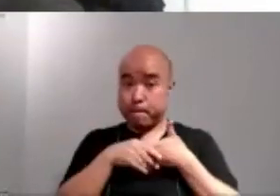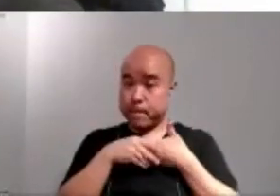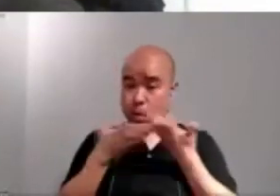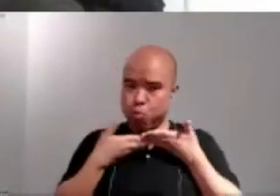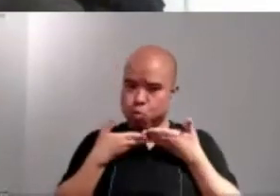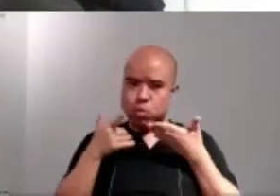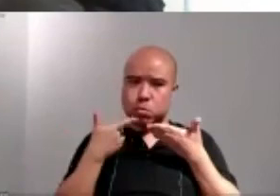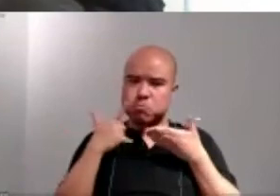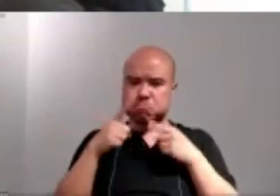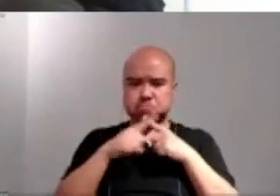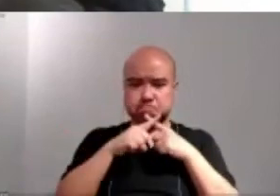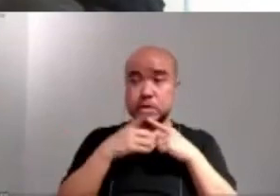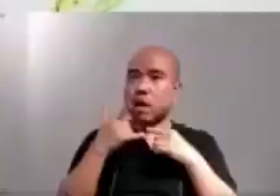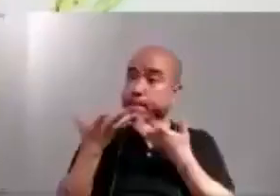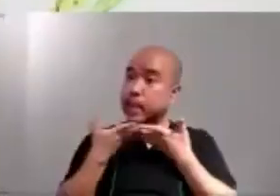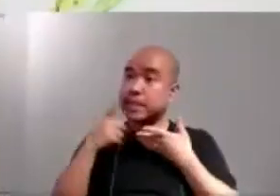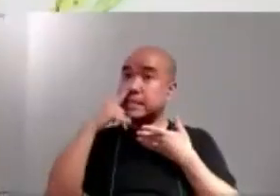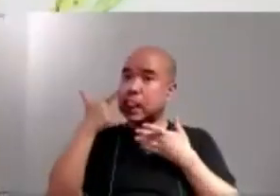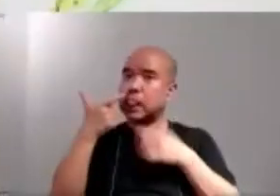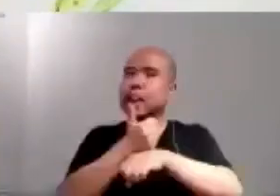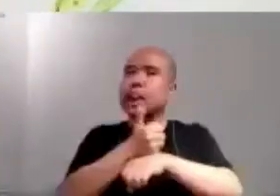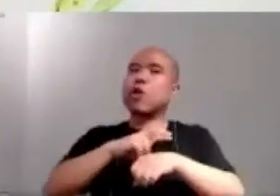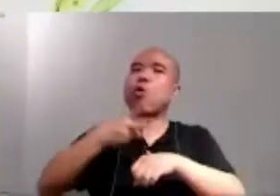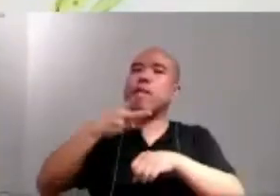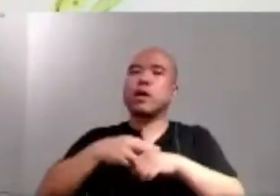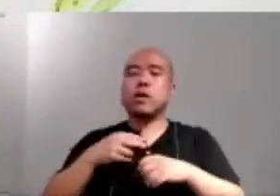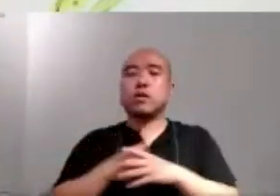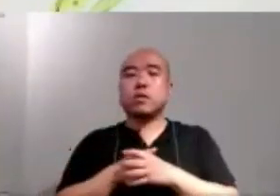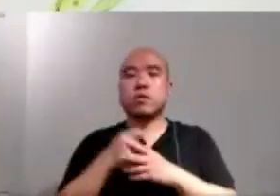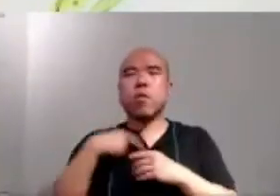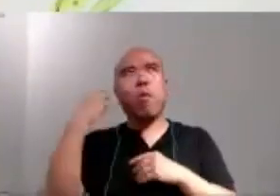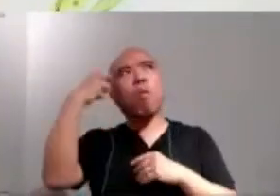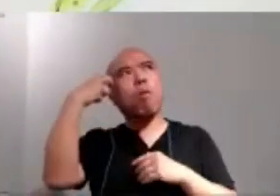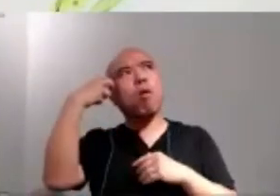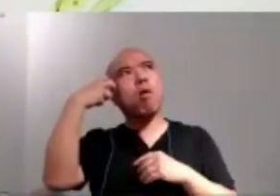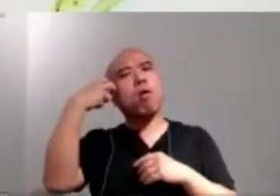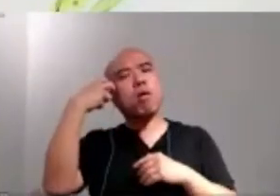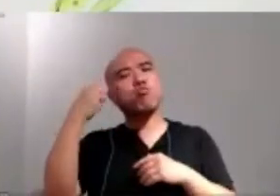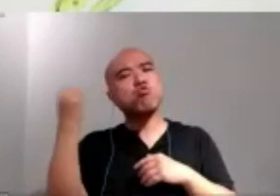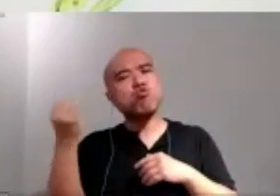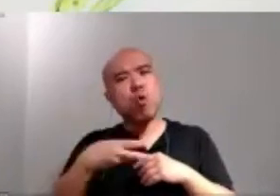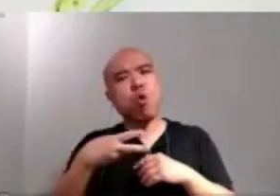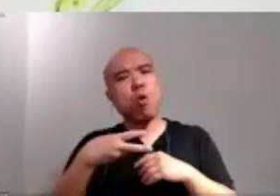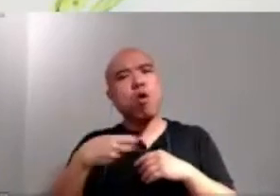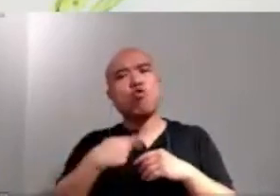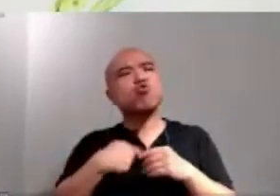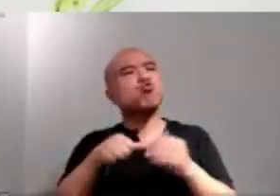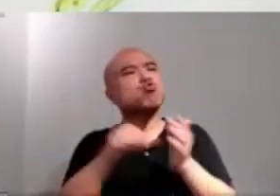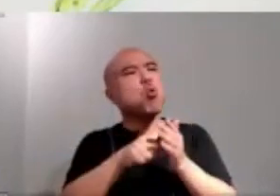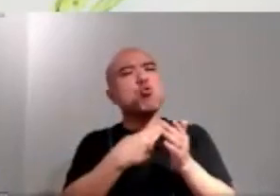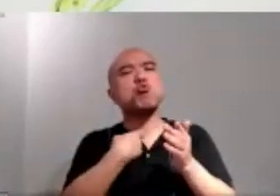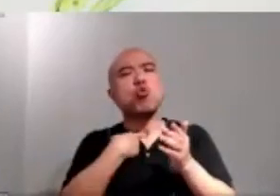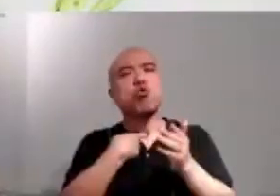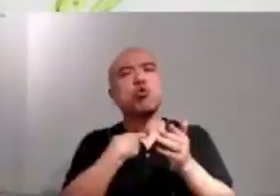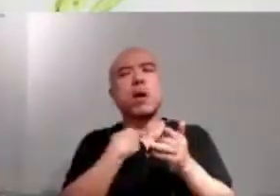個好好嘅機遇，我哋嘅社會咧去改變，亦都俾我哋重新思考乜嘢先至係我哋最需要嘅基本需